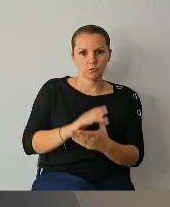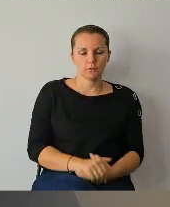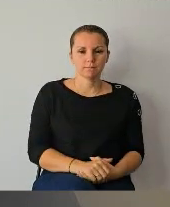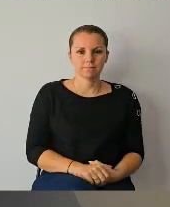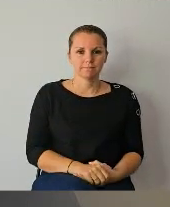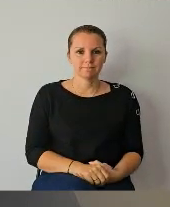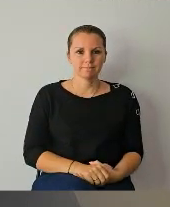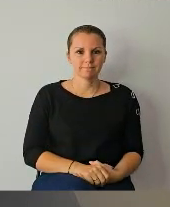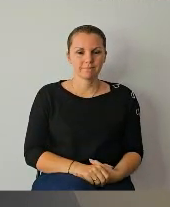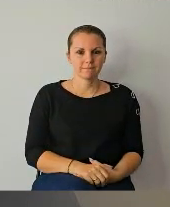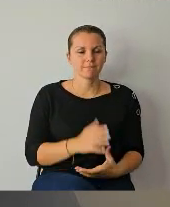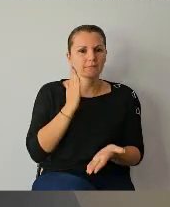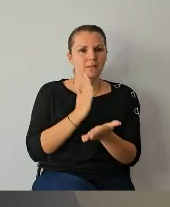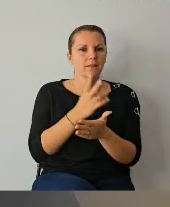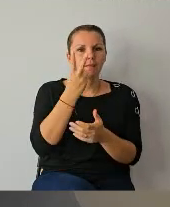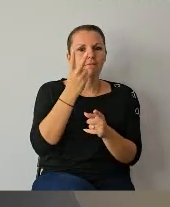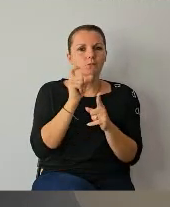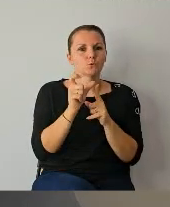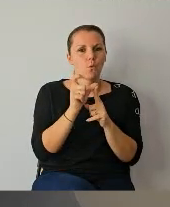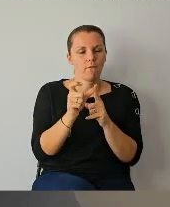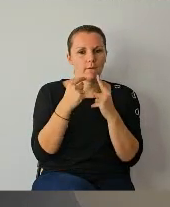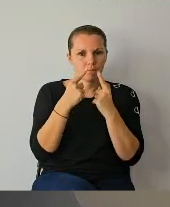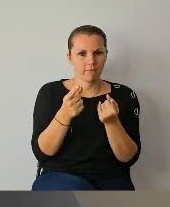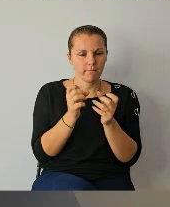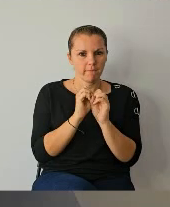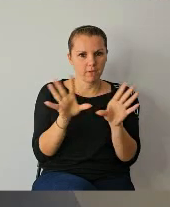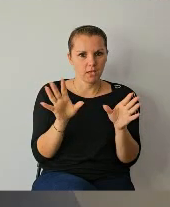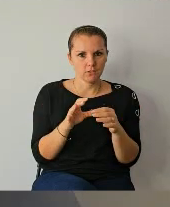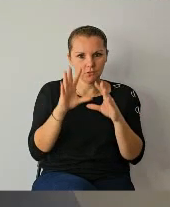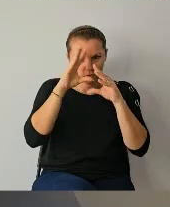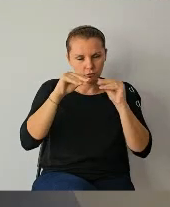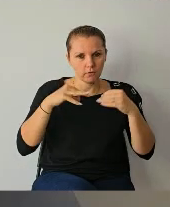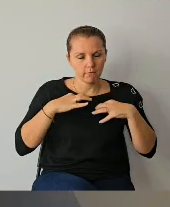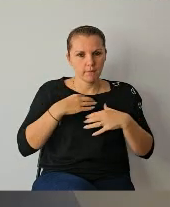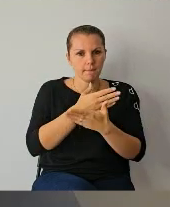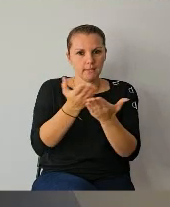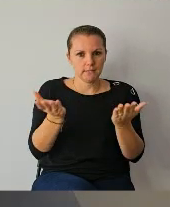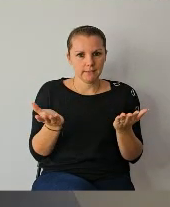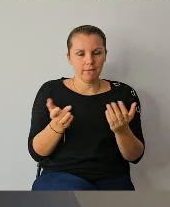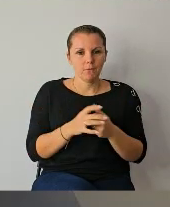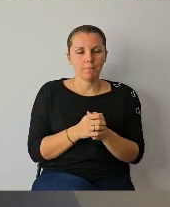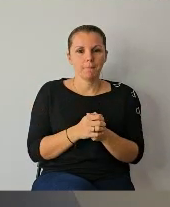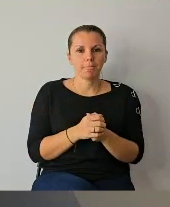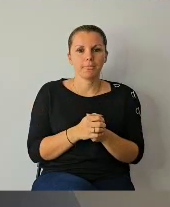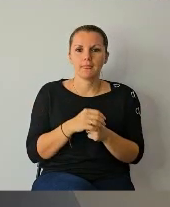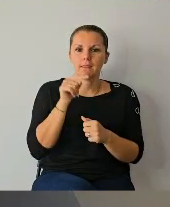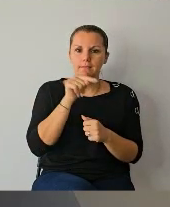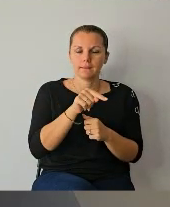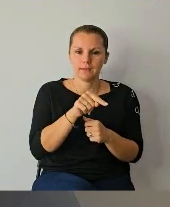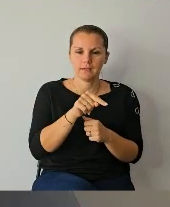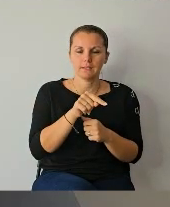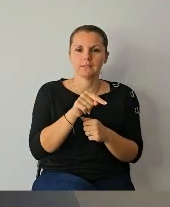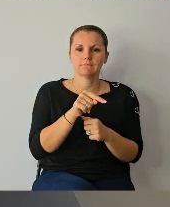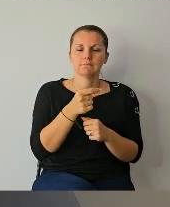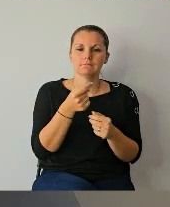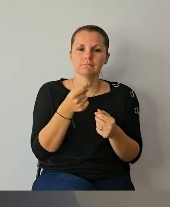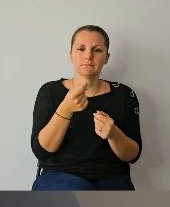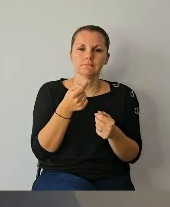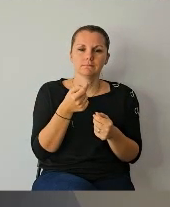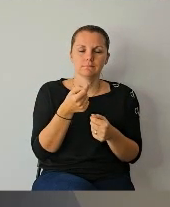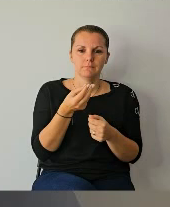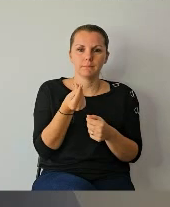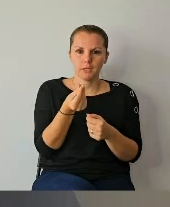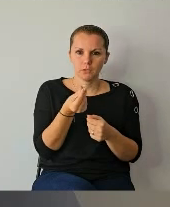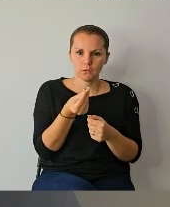burmistrzu. Tylko dwa słowa wyjaśnienia. Szanowni państwo, te stawki, które mieliśmy do tej pory, jeżeli